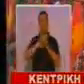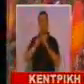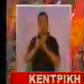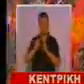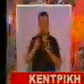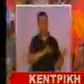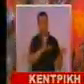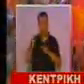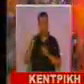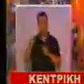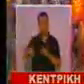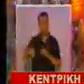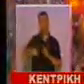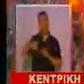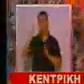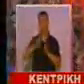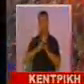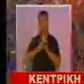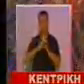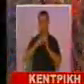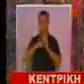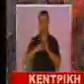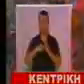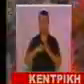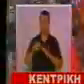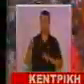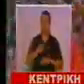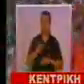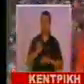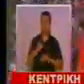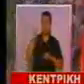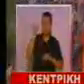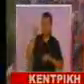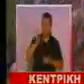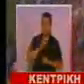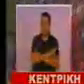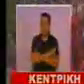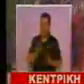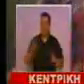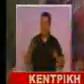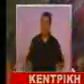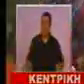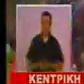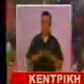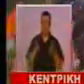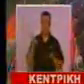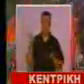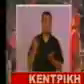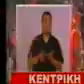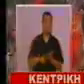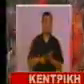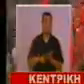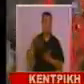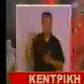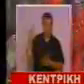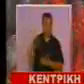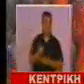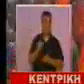Η καταγγελία του μνημονίου πρέπει να είναι έμπρακτη και αυτή πρέπει να γίνει με νόμο μέσα από το